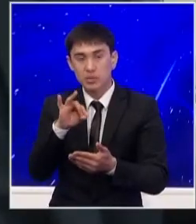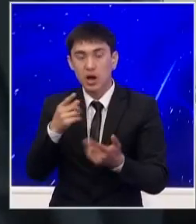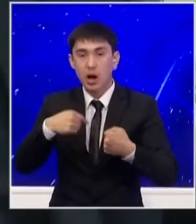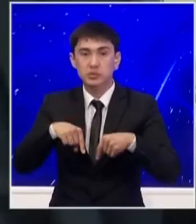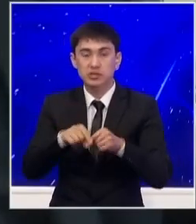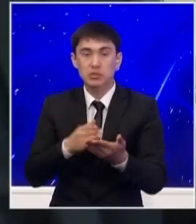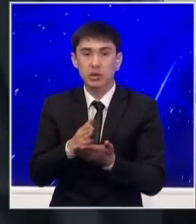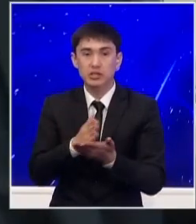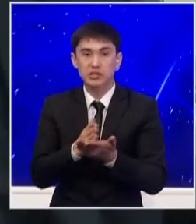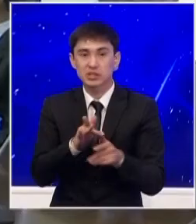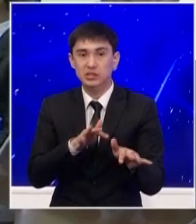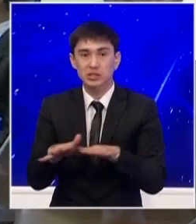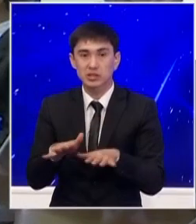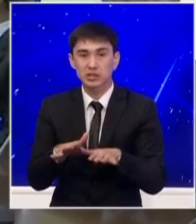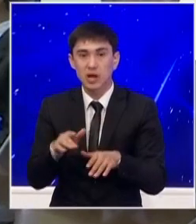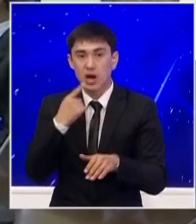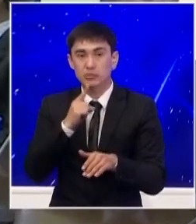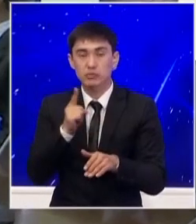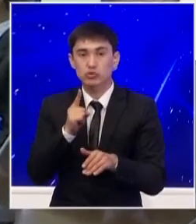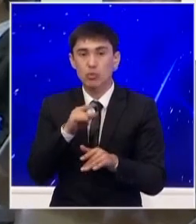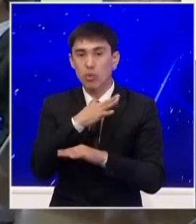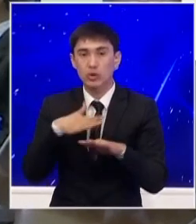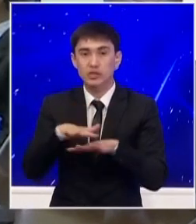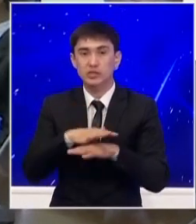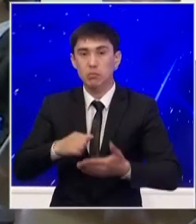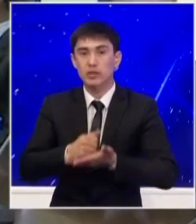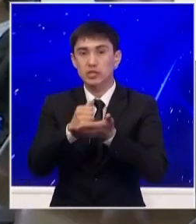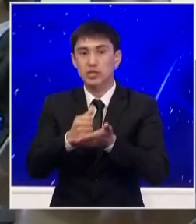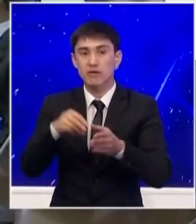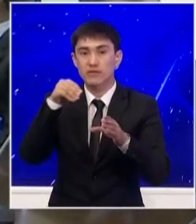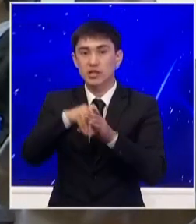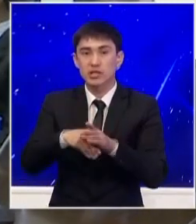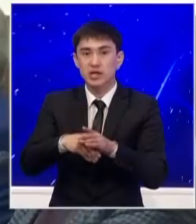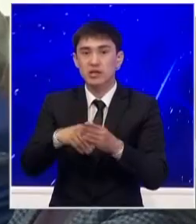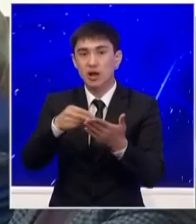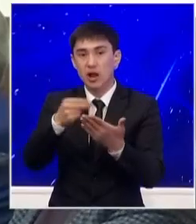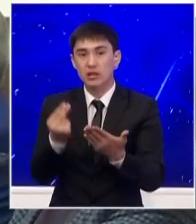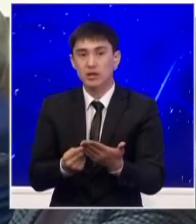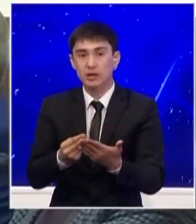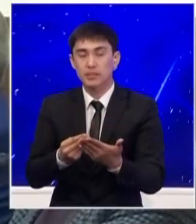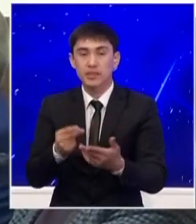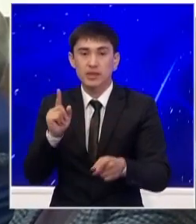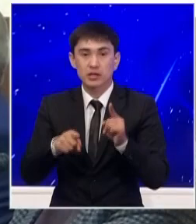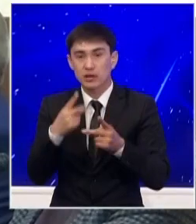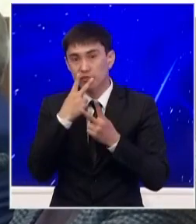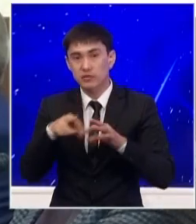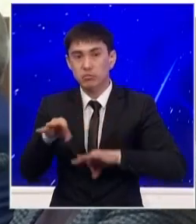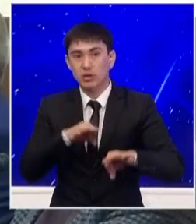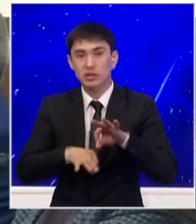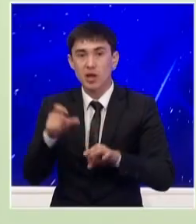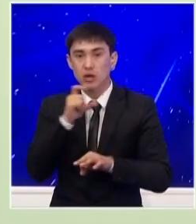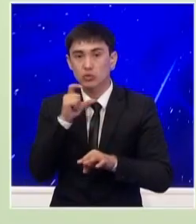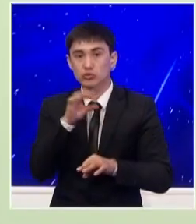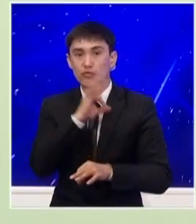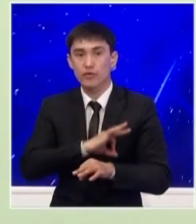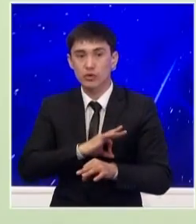общественные и политические деятели. Стоит отметить, что многие из них поддержали внедрение неизменного календаря. Некоторые видят в проекте экономическую